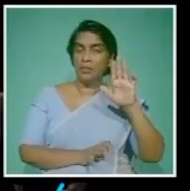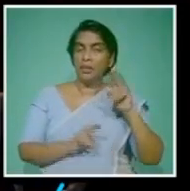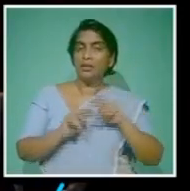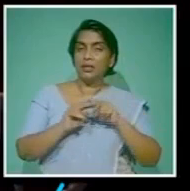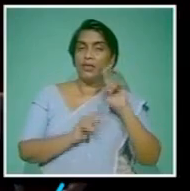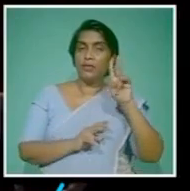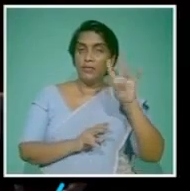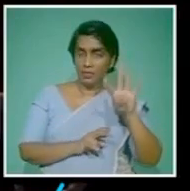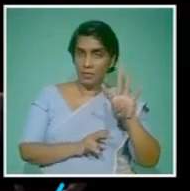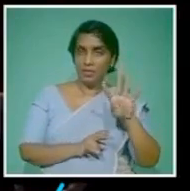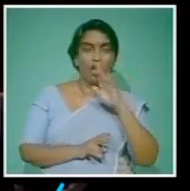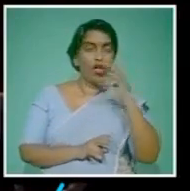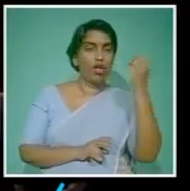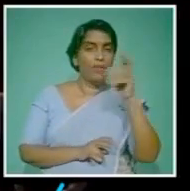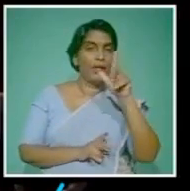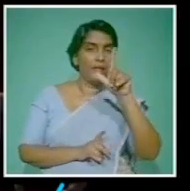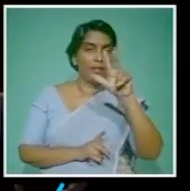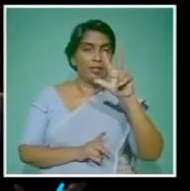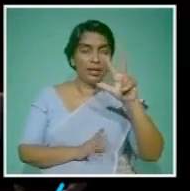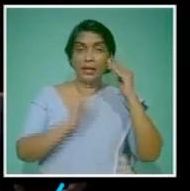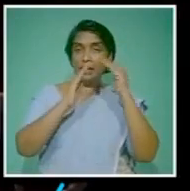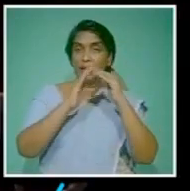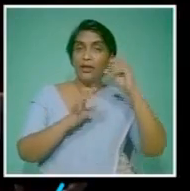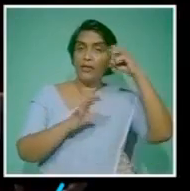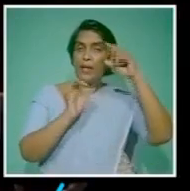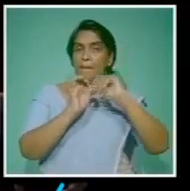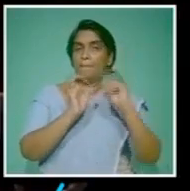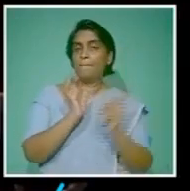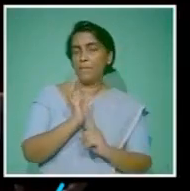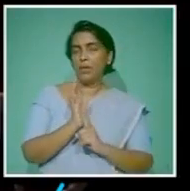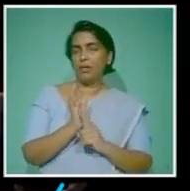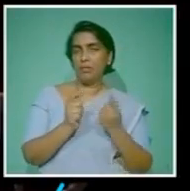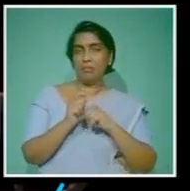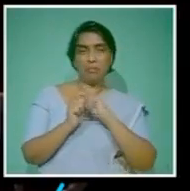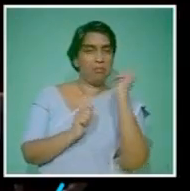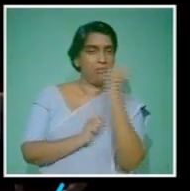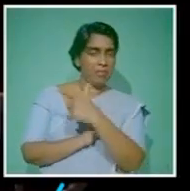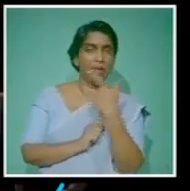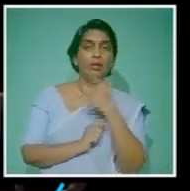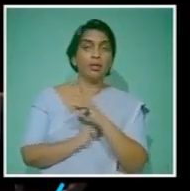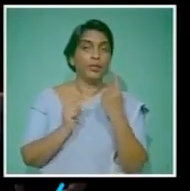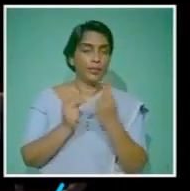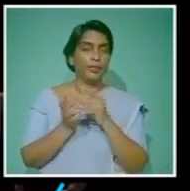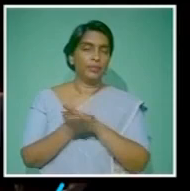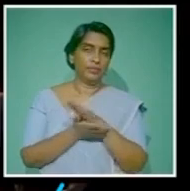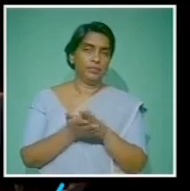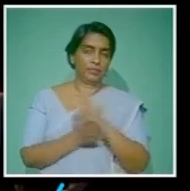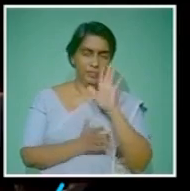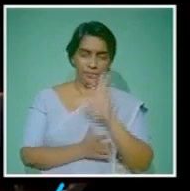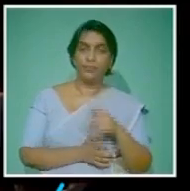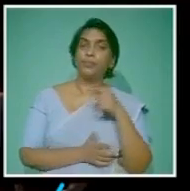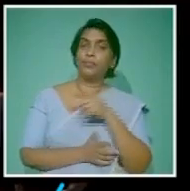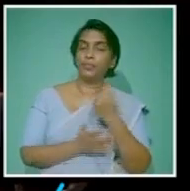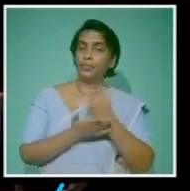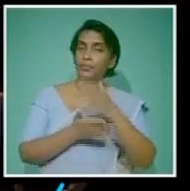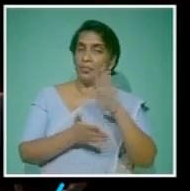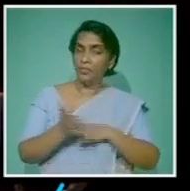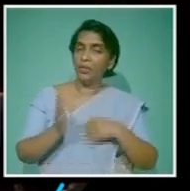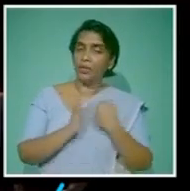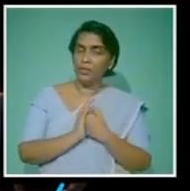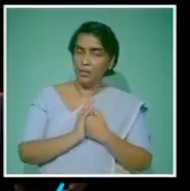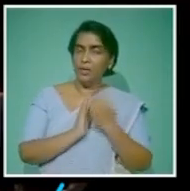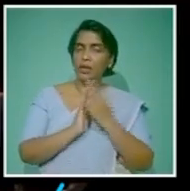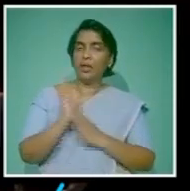11,749,124 අංක 78 සී දරණ නිවසේ විදුලි බිල ලෙස එංග මුදලක් පවතින බවත් ඒ වහාම නිරවුල් කරන ලෙසයි එම ලිපියේ හිටපු ගරු